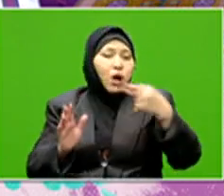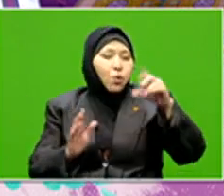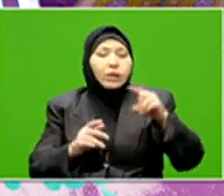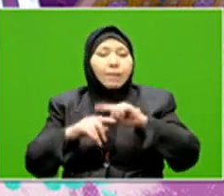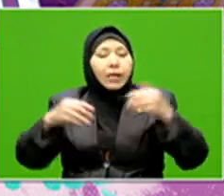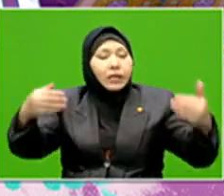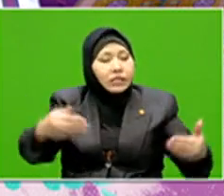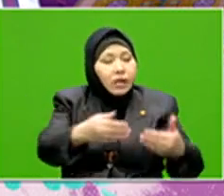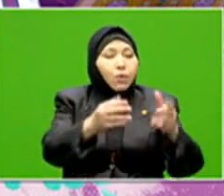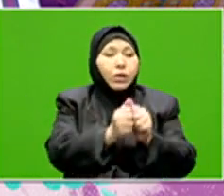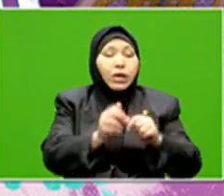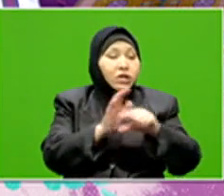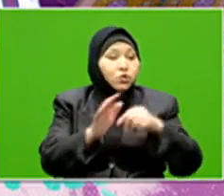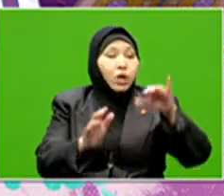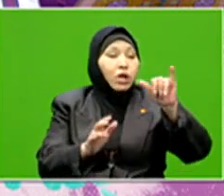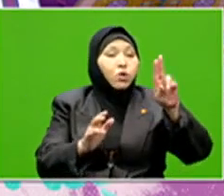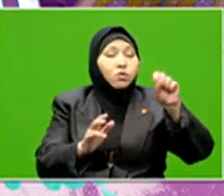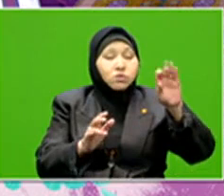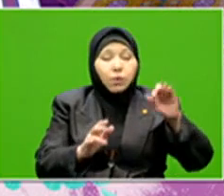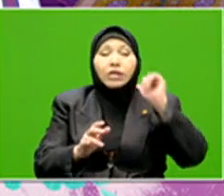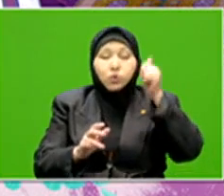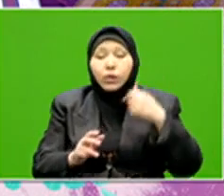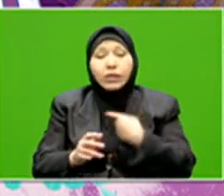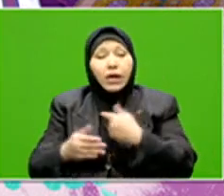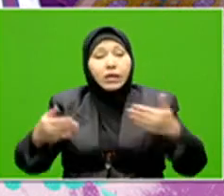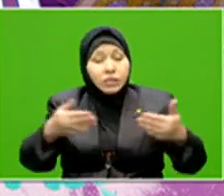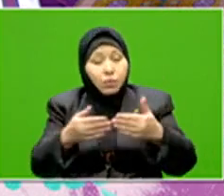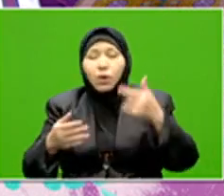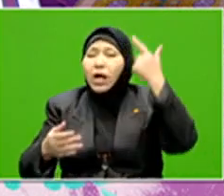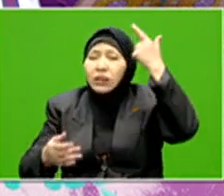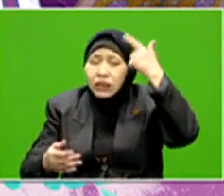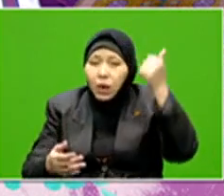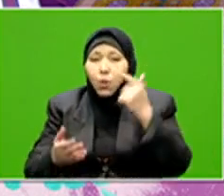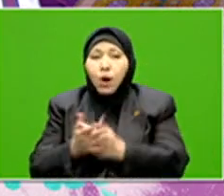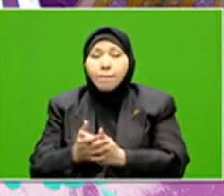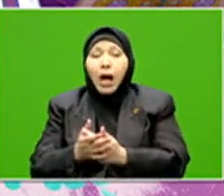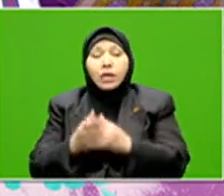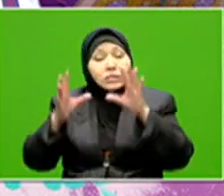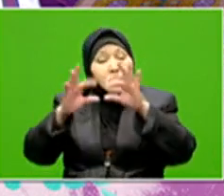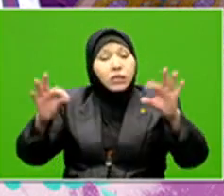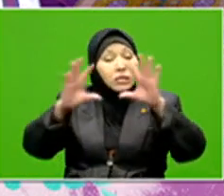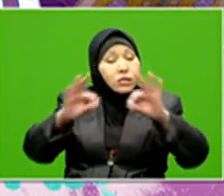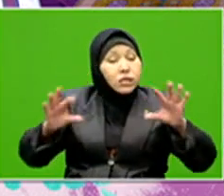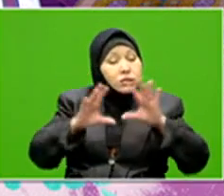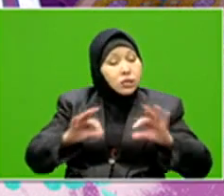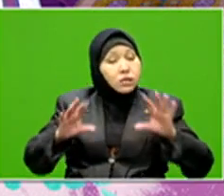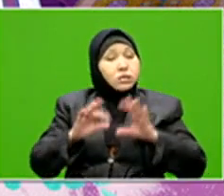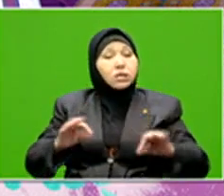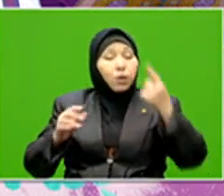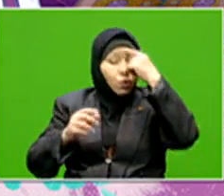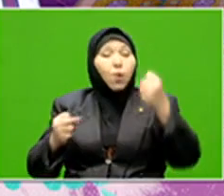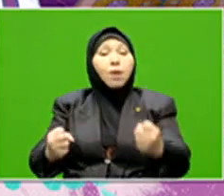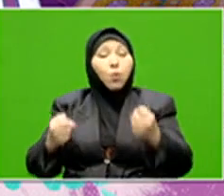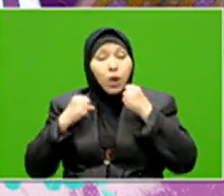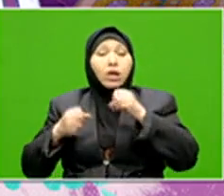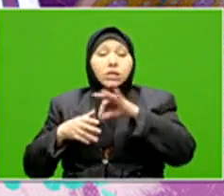surah Yusuf. Insya-Allah hari esok kita akan sambung lagi, mengetahui babak demi babak, tetapi lebih daripada itu untuk menguatkan jiwa